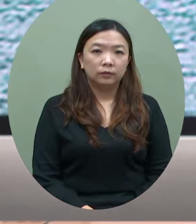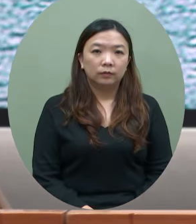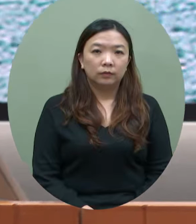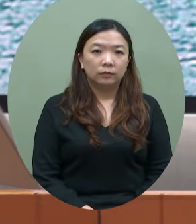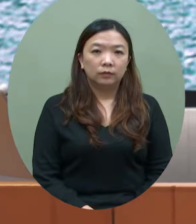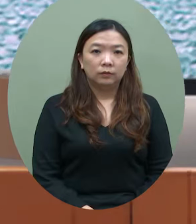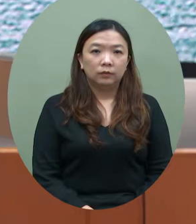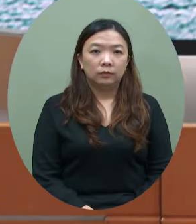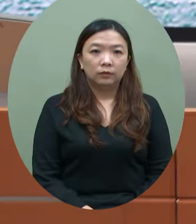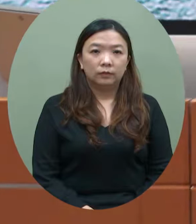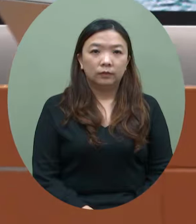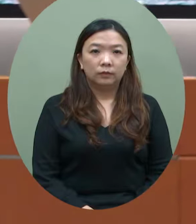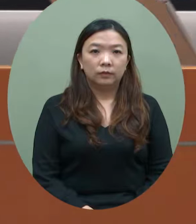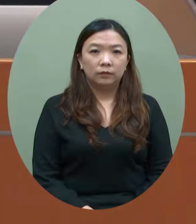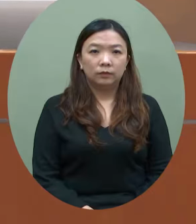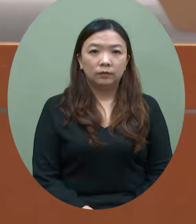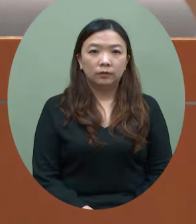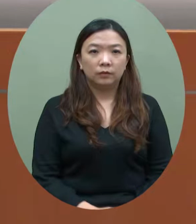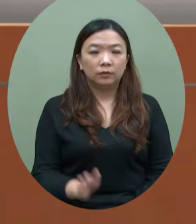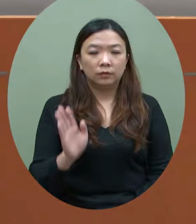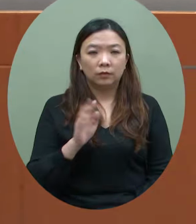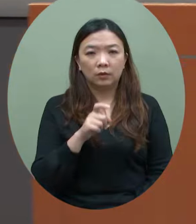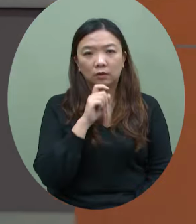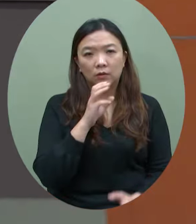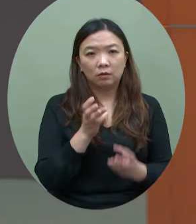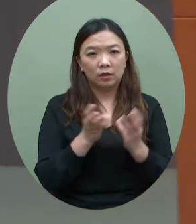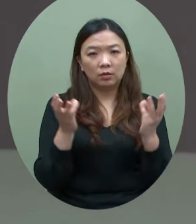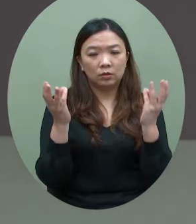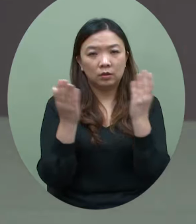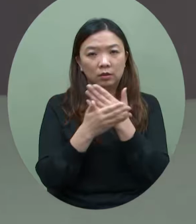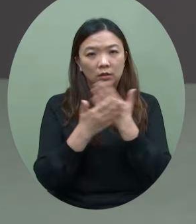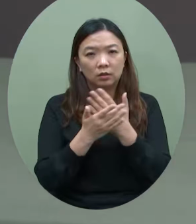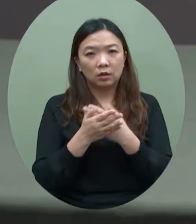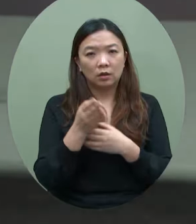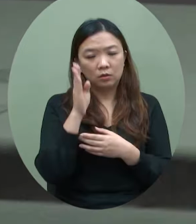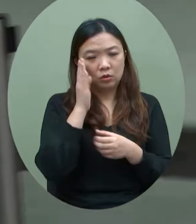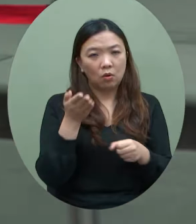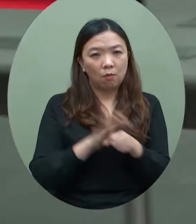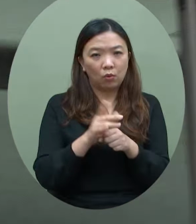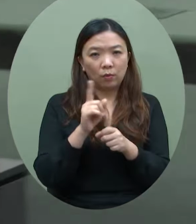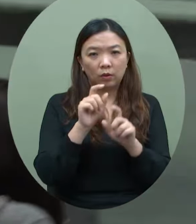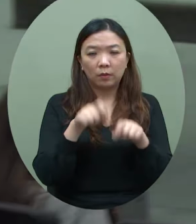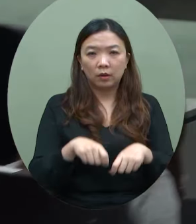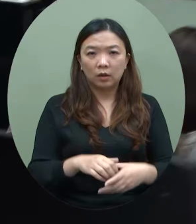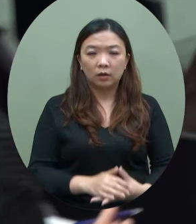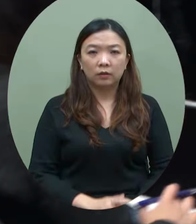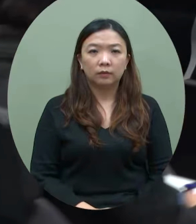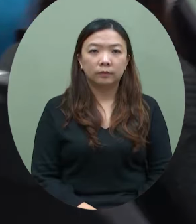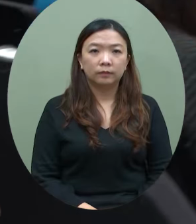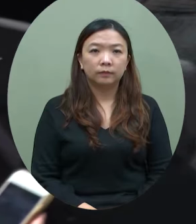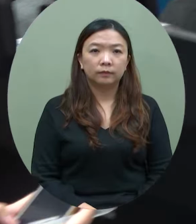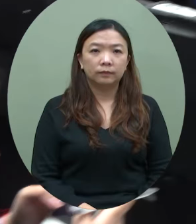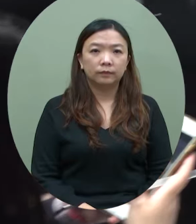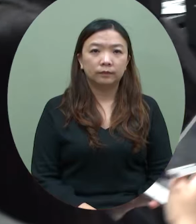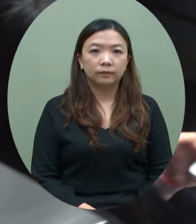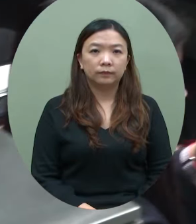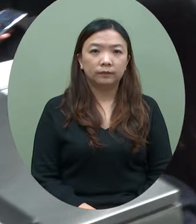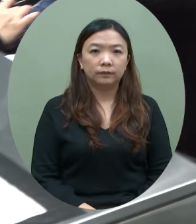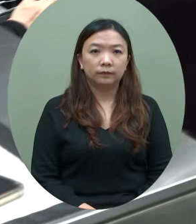係 ，sorry， 係你好啊 ，Cable 嘅，想補問啲問題嘅，咁樣